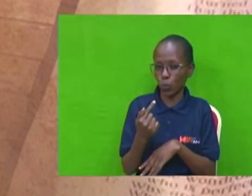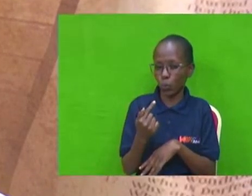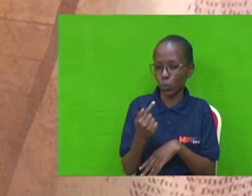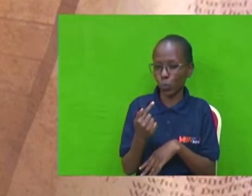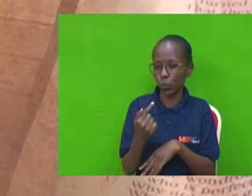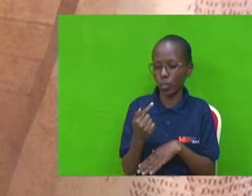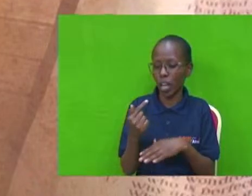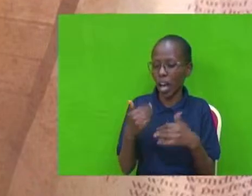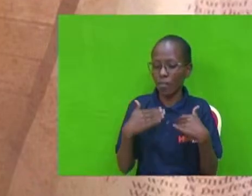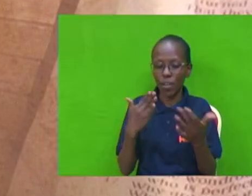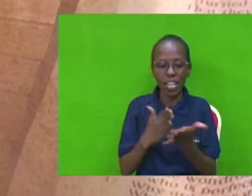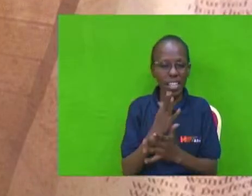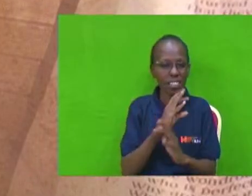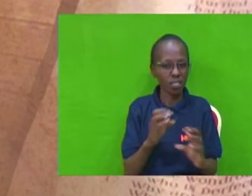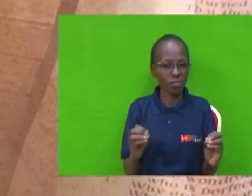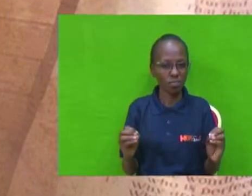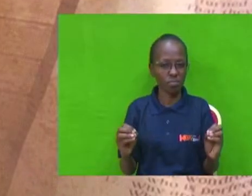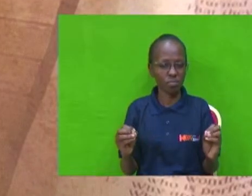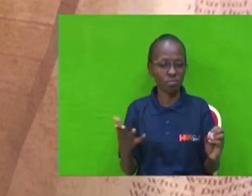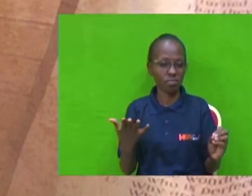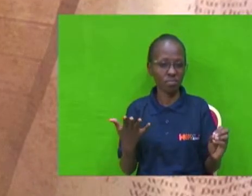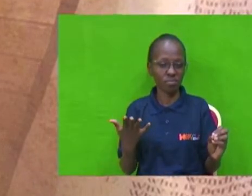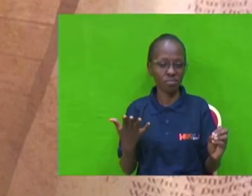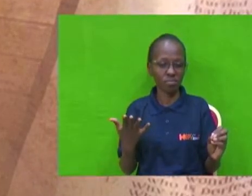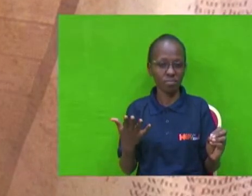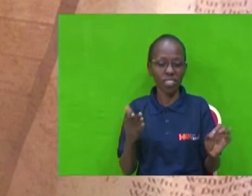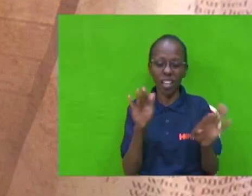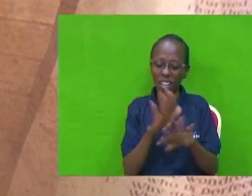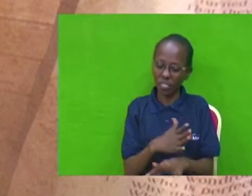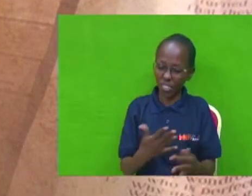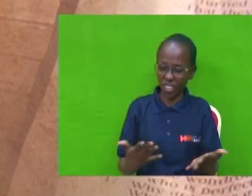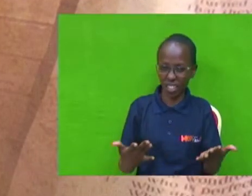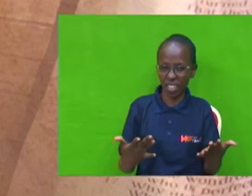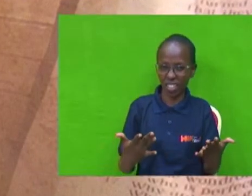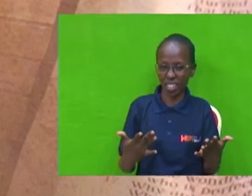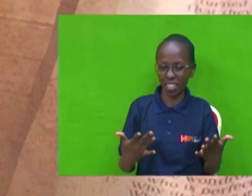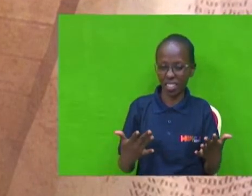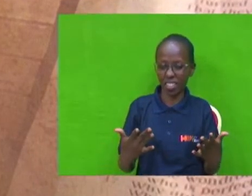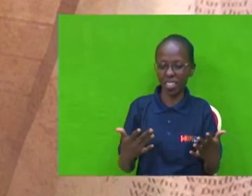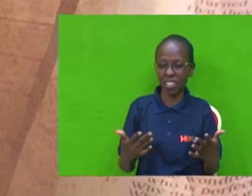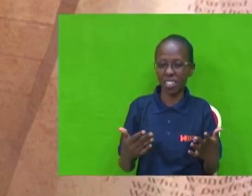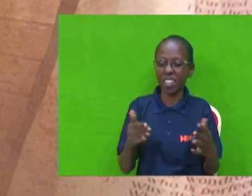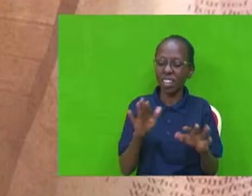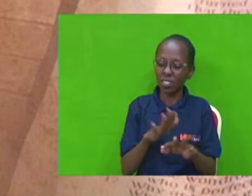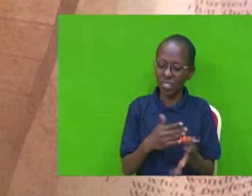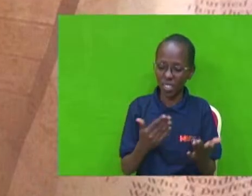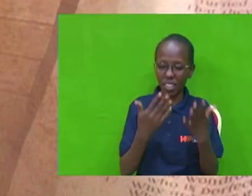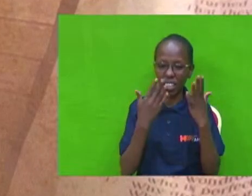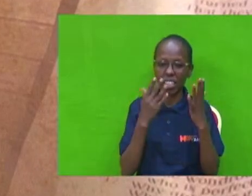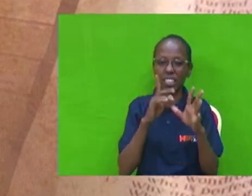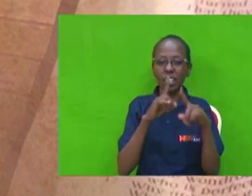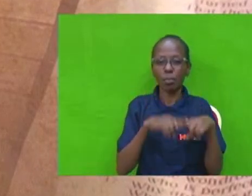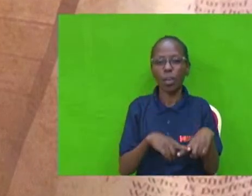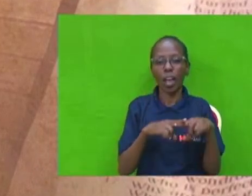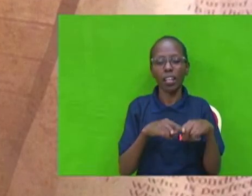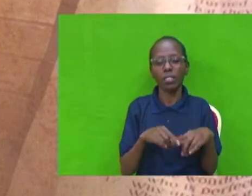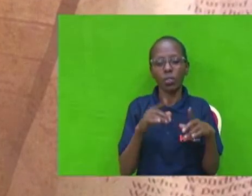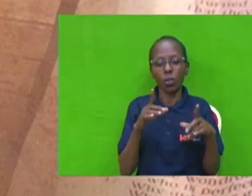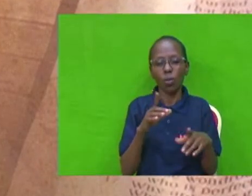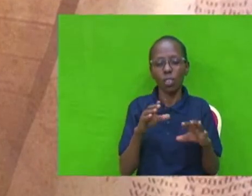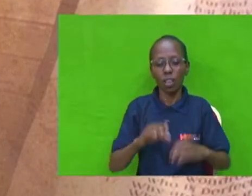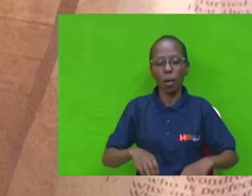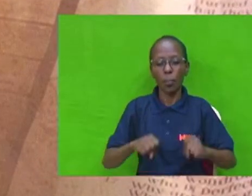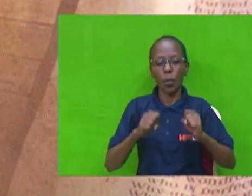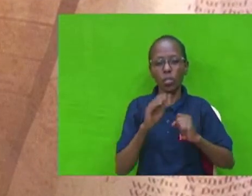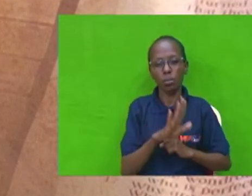ana right. Yaani kila kitu ni anamtegemea bwana wake. Anamtegemea bwana wake. Ndio tunazungumzia hapa